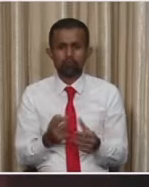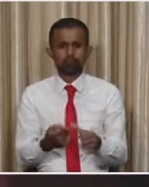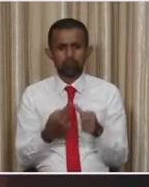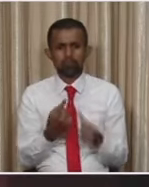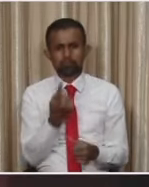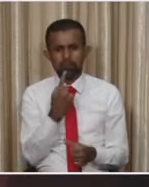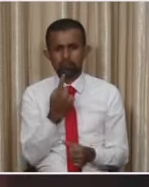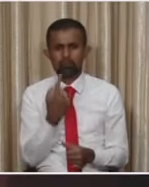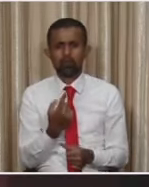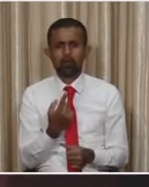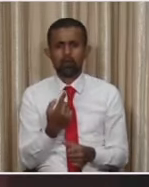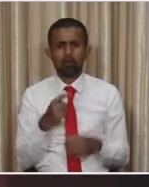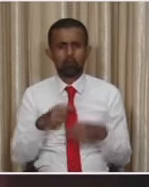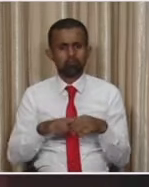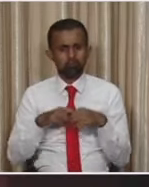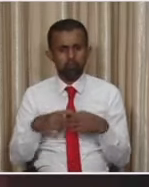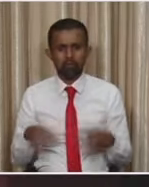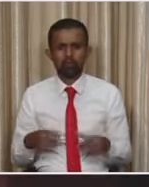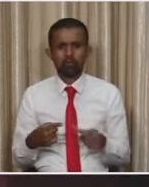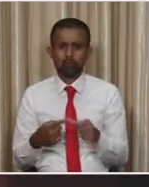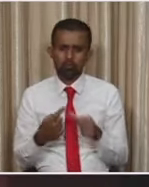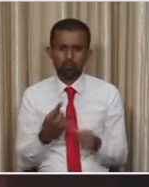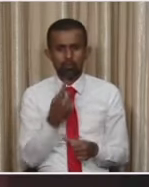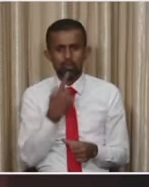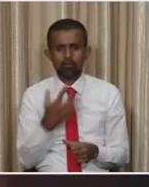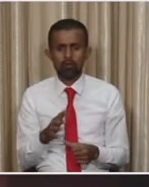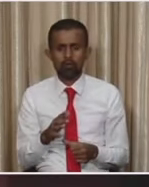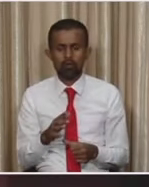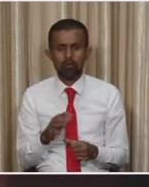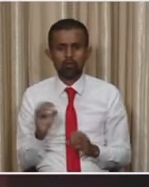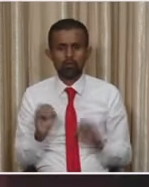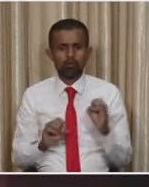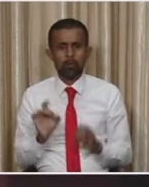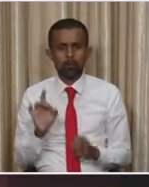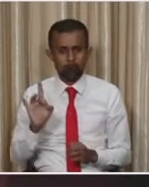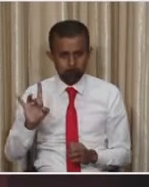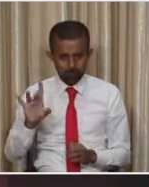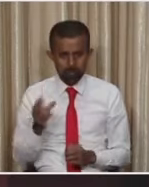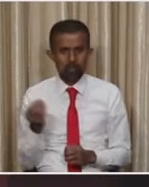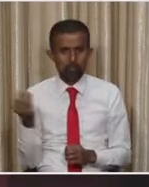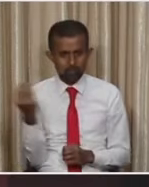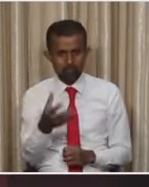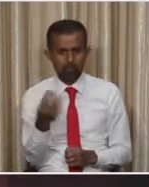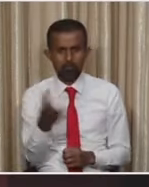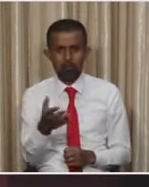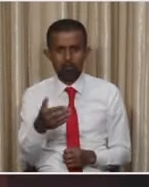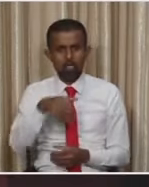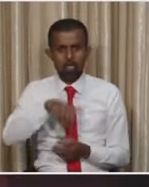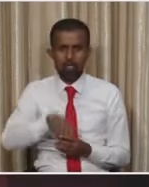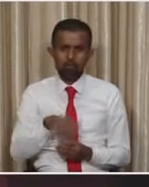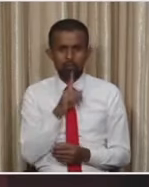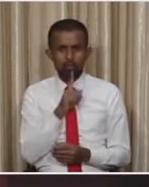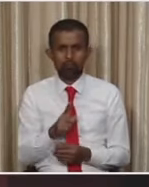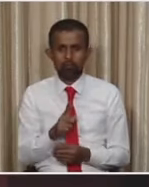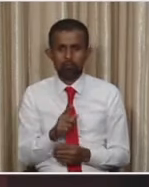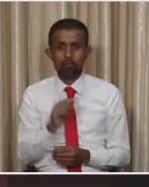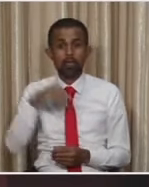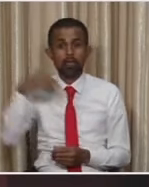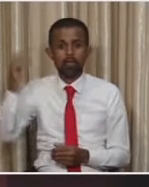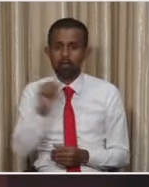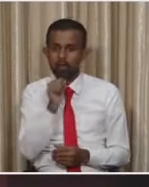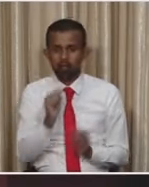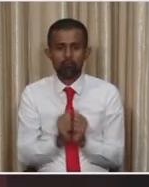තියෙනවා, ප්‍රශ්න කරලා තියෙනවා, ඒවට උත්තර දීලා තියෙනවා 15% දෙනවායි කියලා. හැබැයි මේක ඇතුලේ කිව්වට ඒක ක්‍රියාත්මක වෙන්නේ